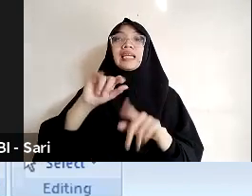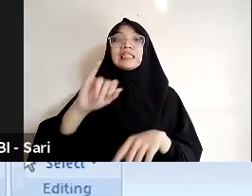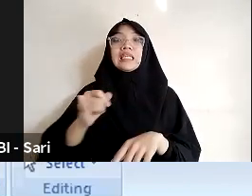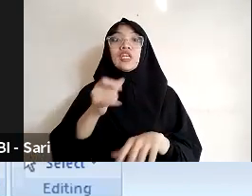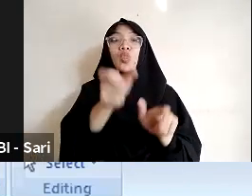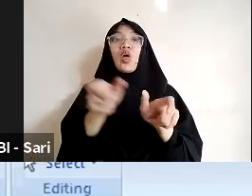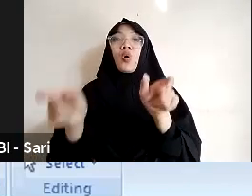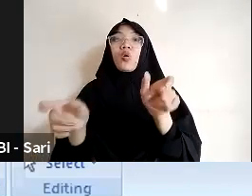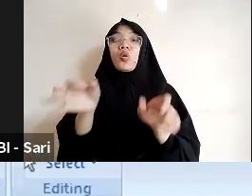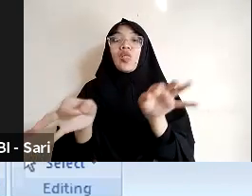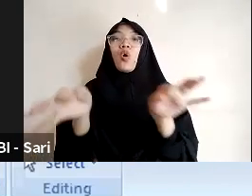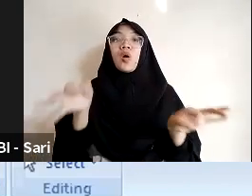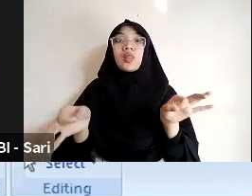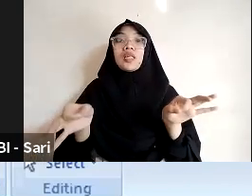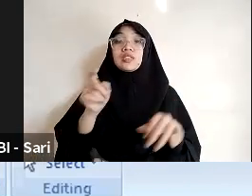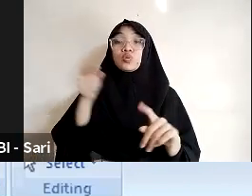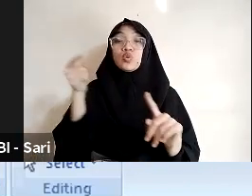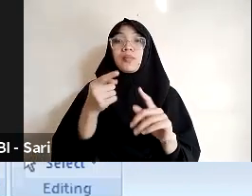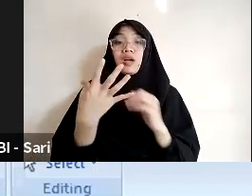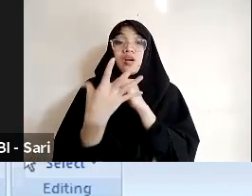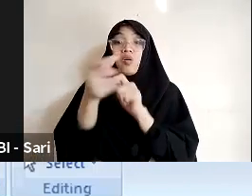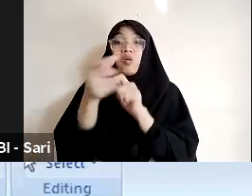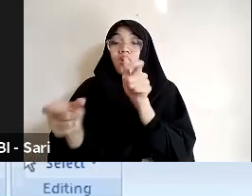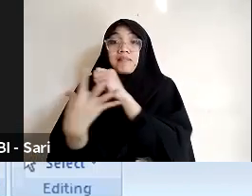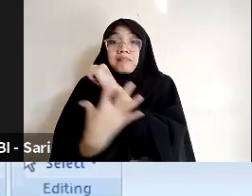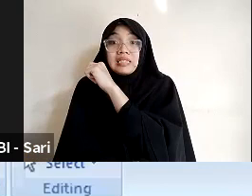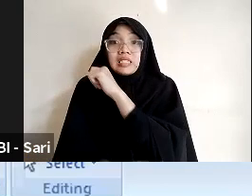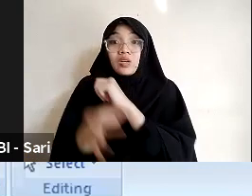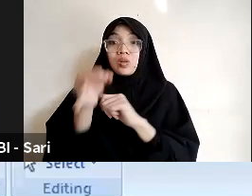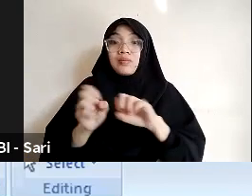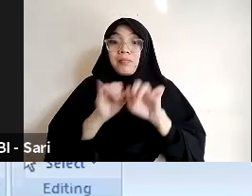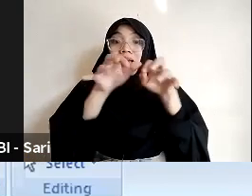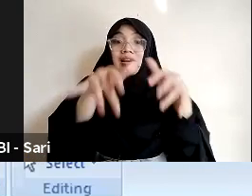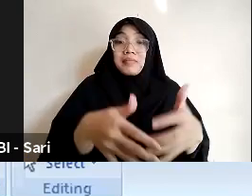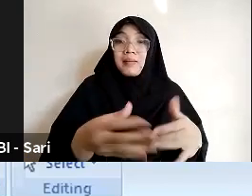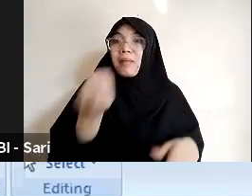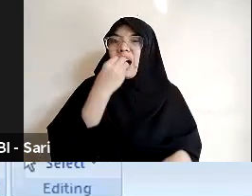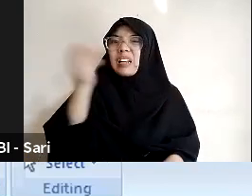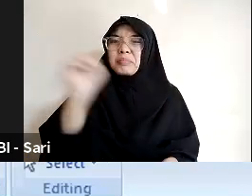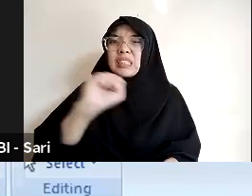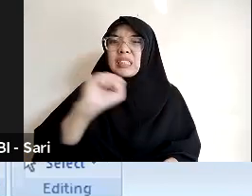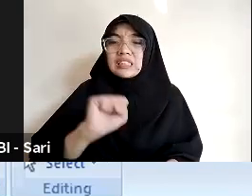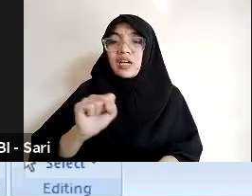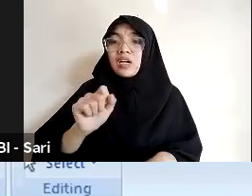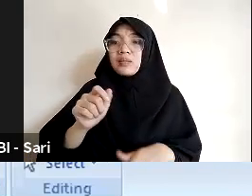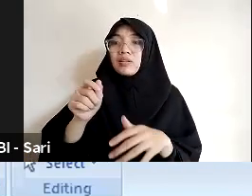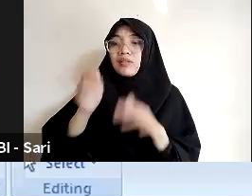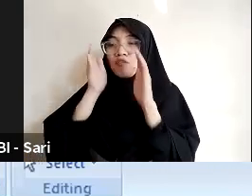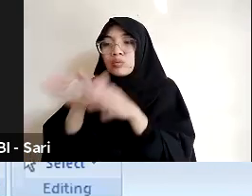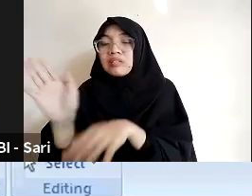apa? Kaum miskin kota yang hari pada saat pandemi tidak bisa makan, tidak ada yang ngurusi, tidak ada